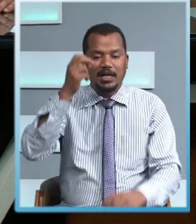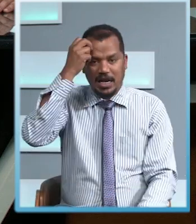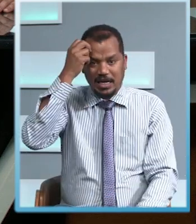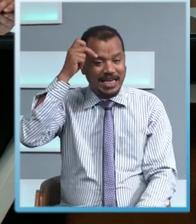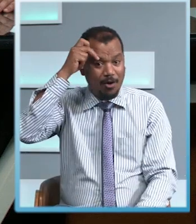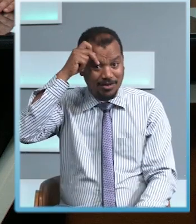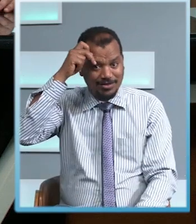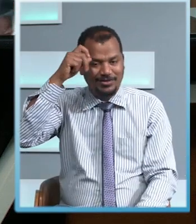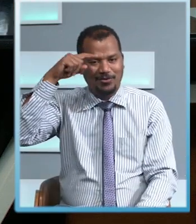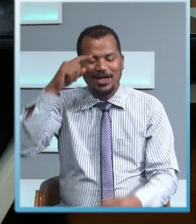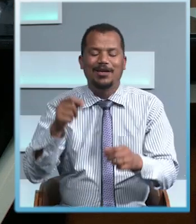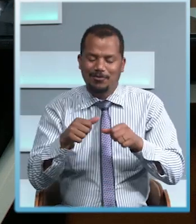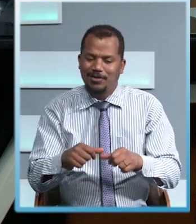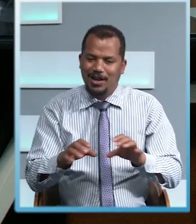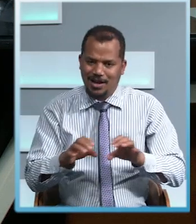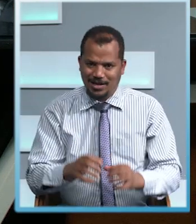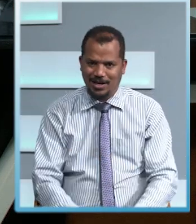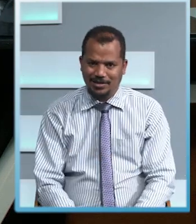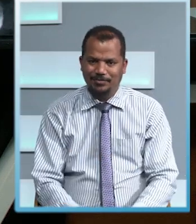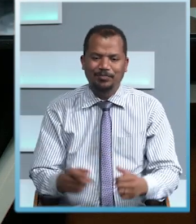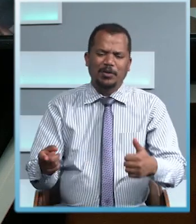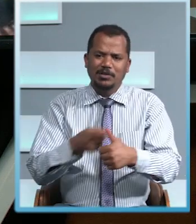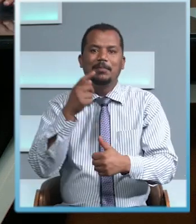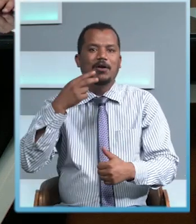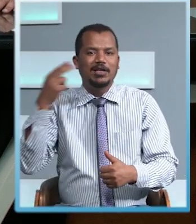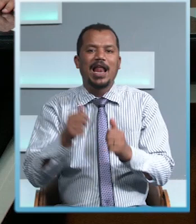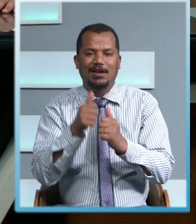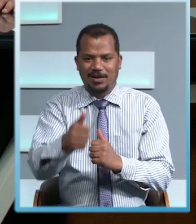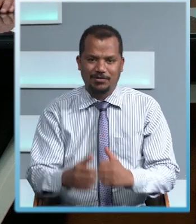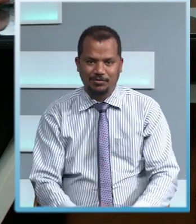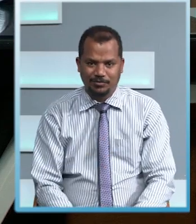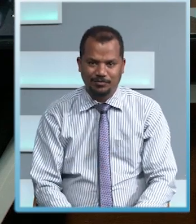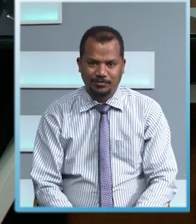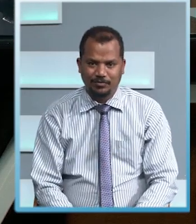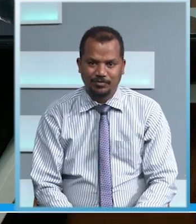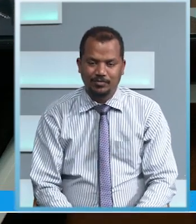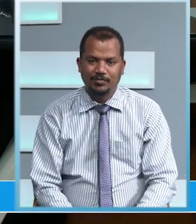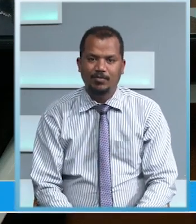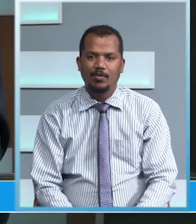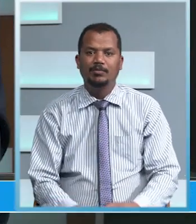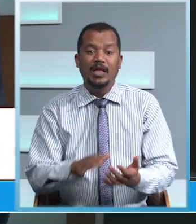በመልክት ቋንቋው ዳዊት ኮሳይ ቆይታ እናርጋለን ወደ ቀዳሚ ዜና ተሻግረናል